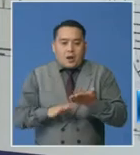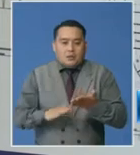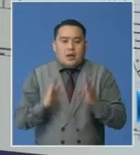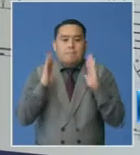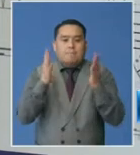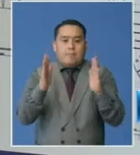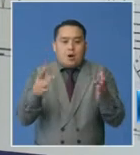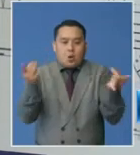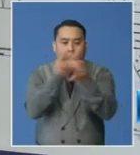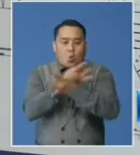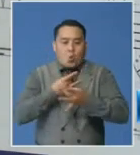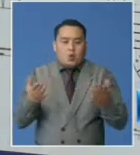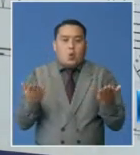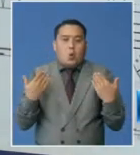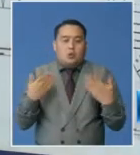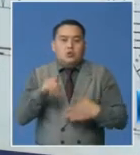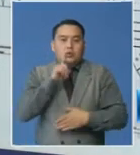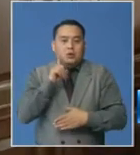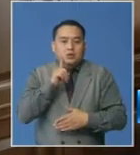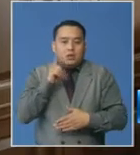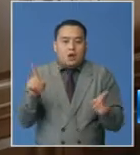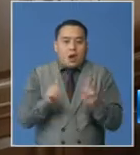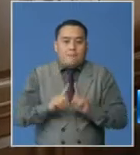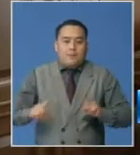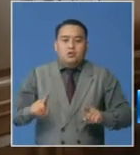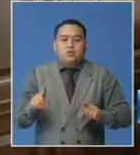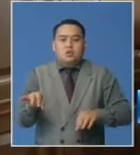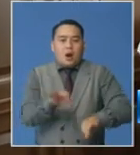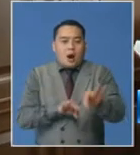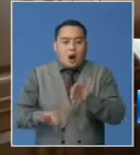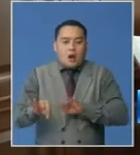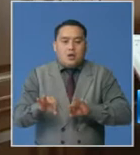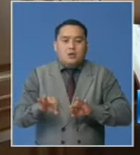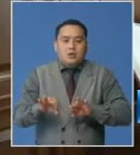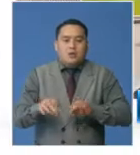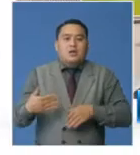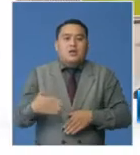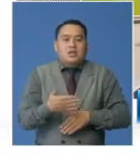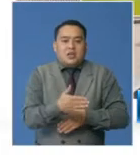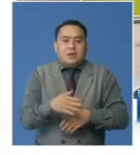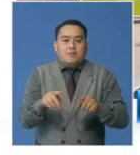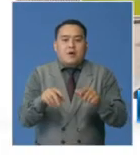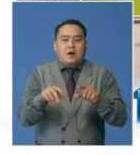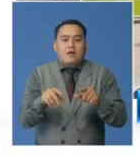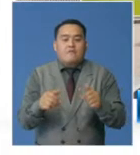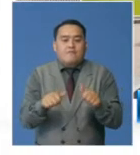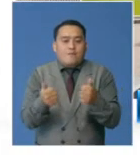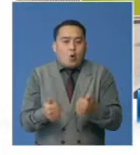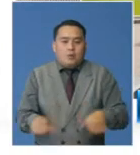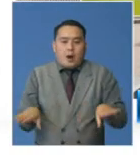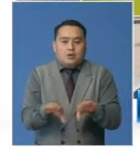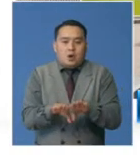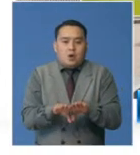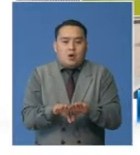парка культуры и отдыха «Жастар». Необычное архитектурное сооружение в виде силуэта рыбы придаст новый облик городу и станет